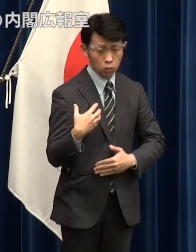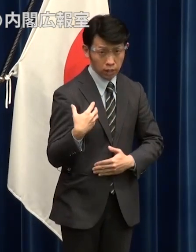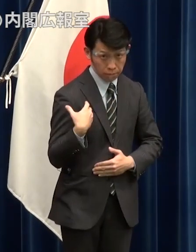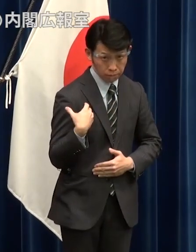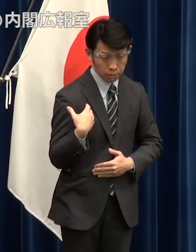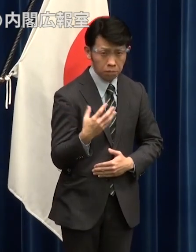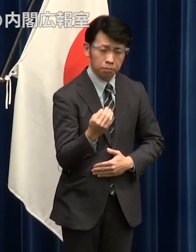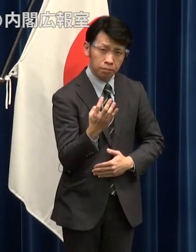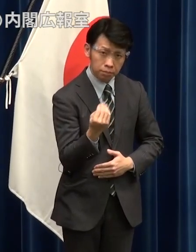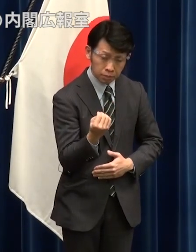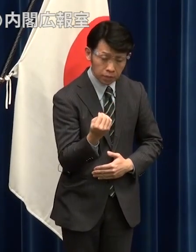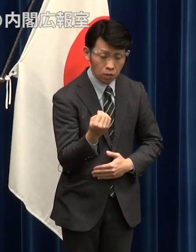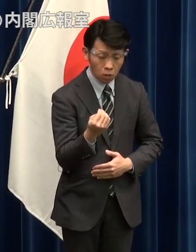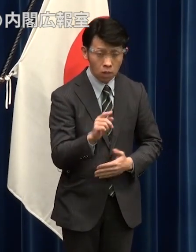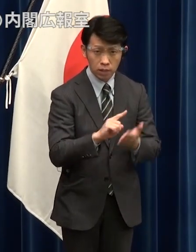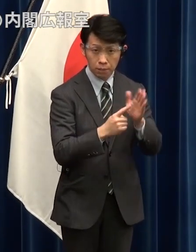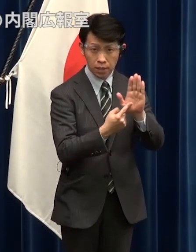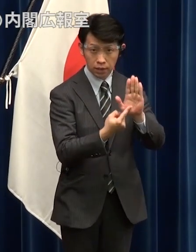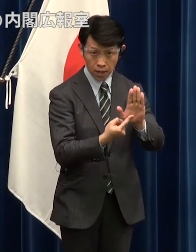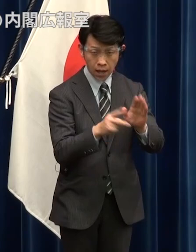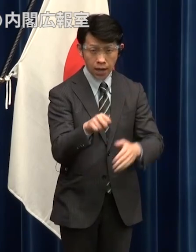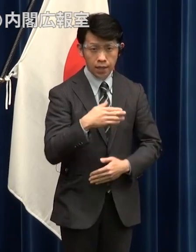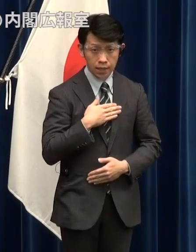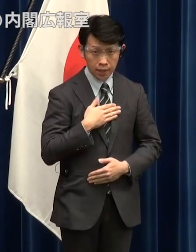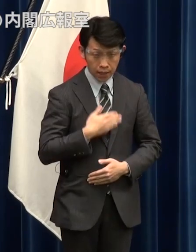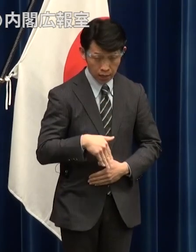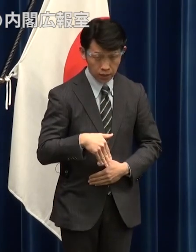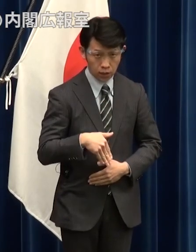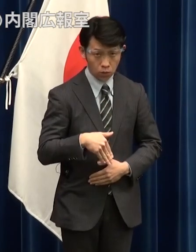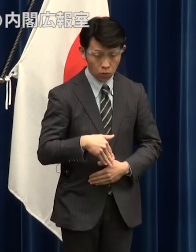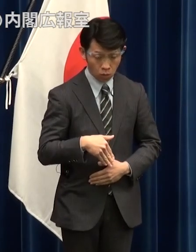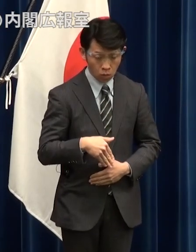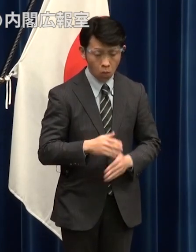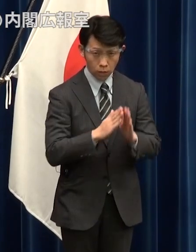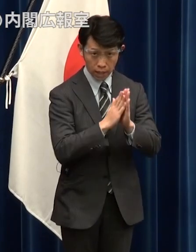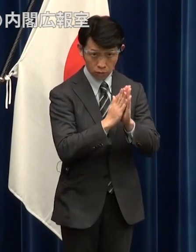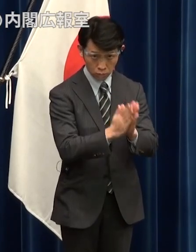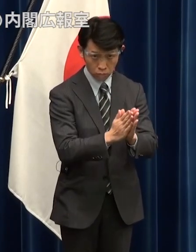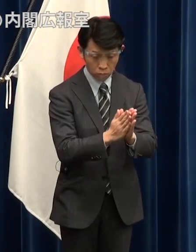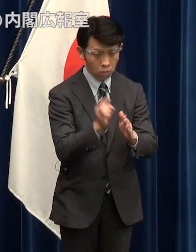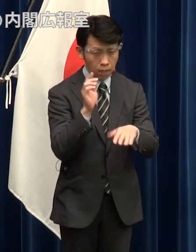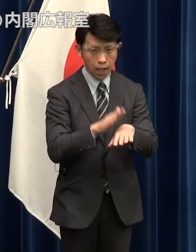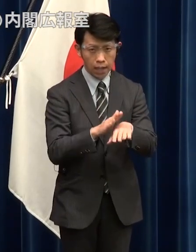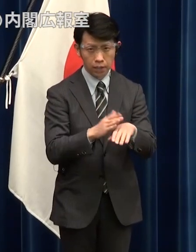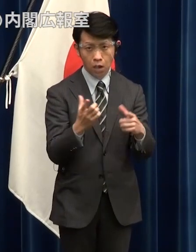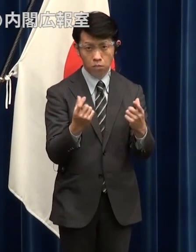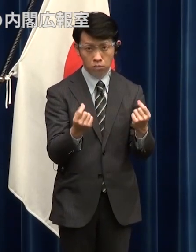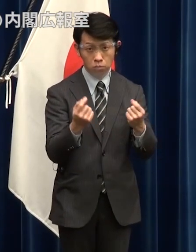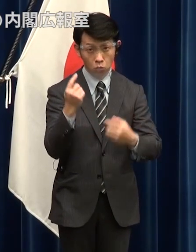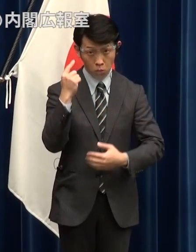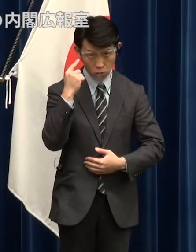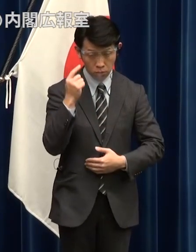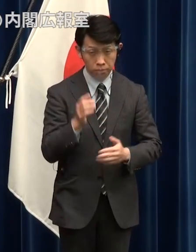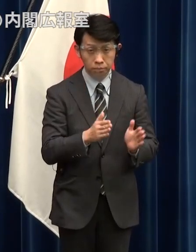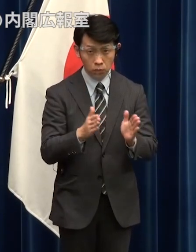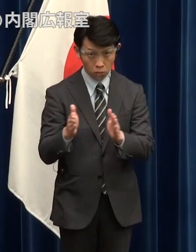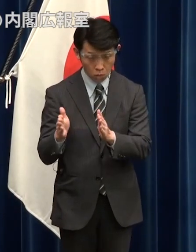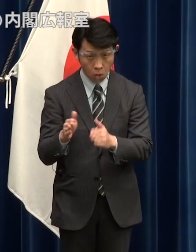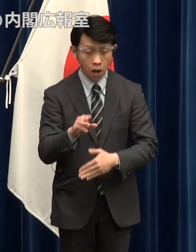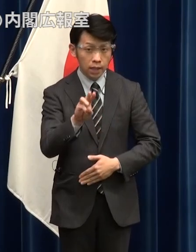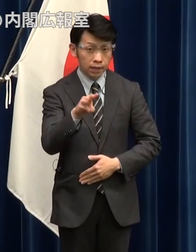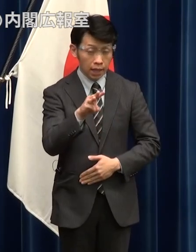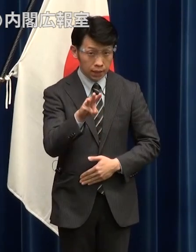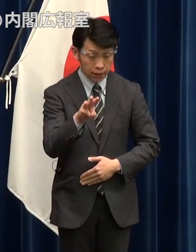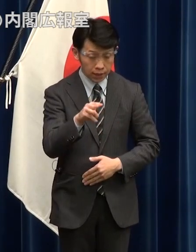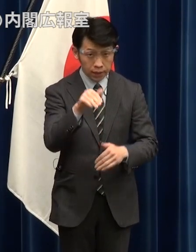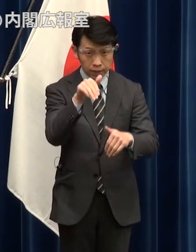して理解を求めるというのは一つの政治の見識であると思う一方ですね、やはり参議院選挙の時